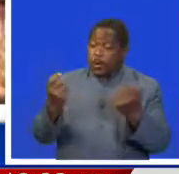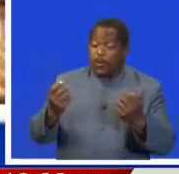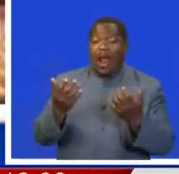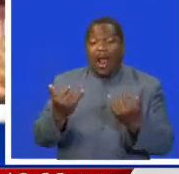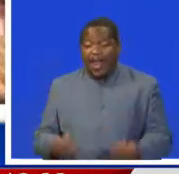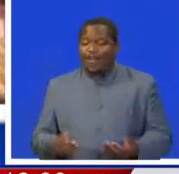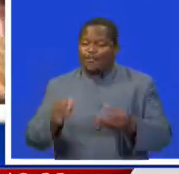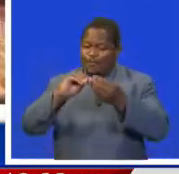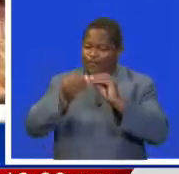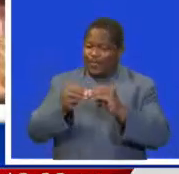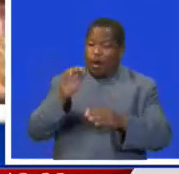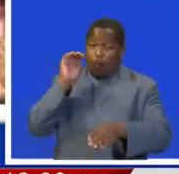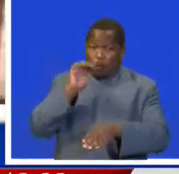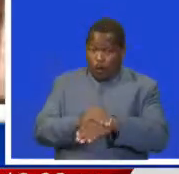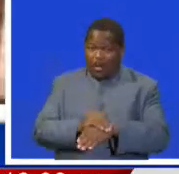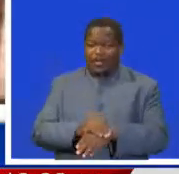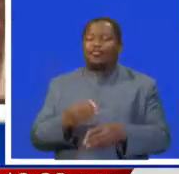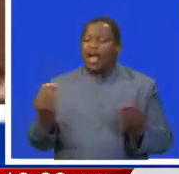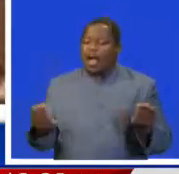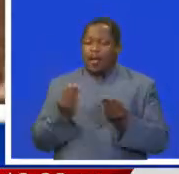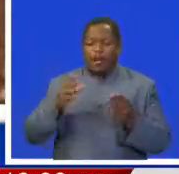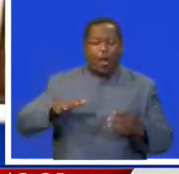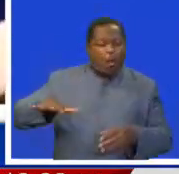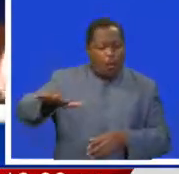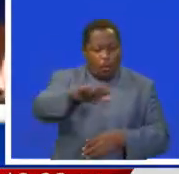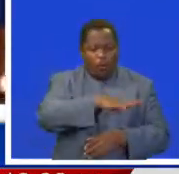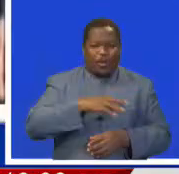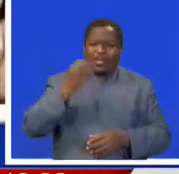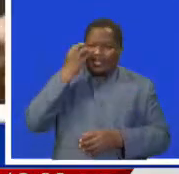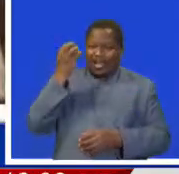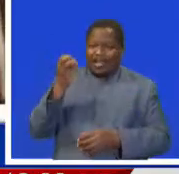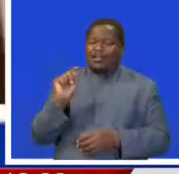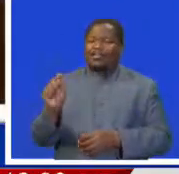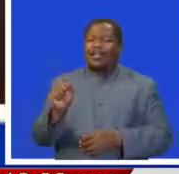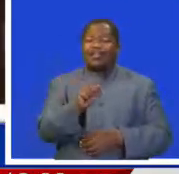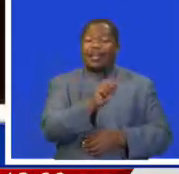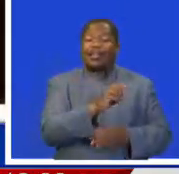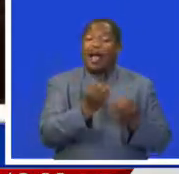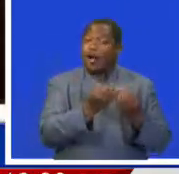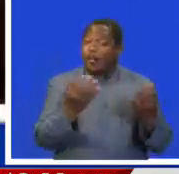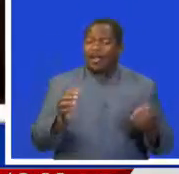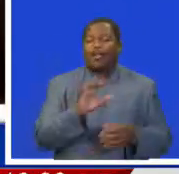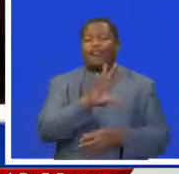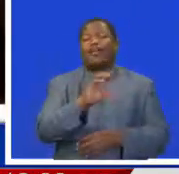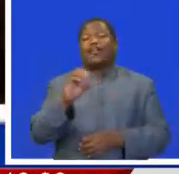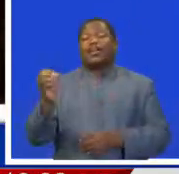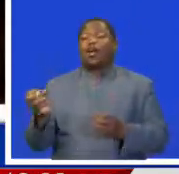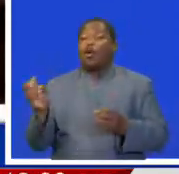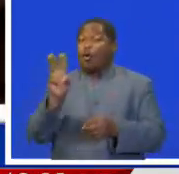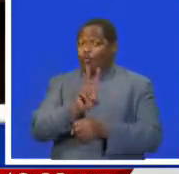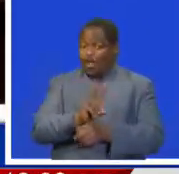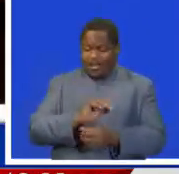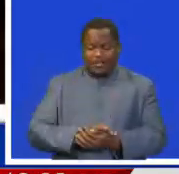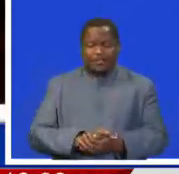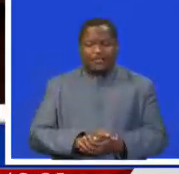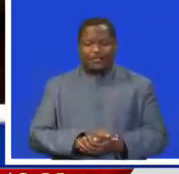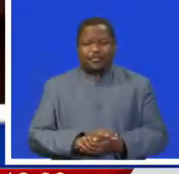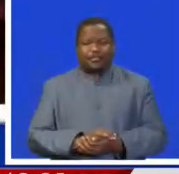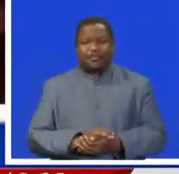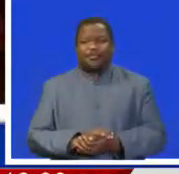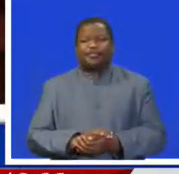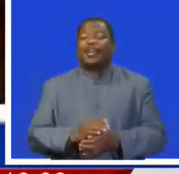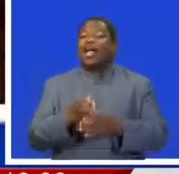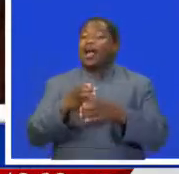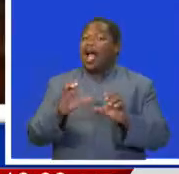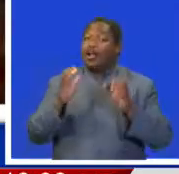abantu abangafika mhlawumbe ku-500. Mende ugubhu etingwendlela etinsha letili 11 etindzaweni letihlukene